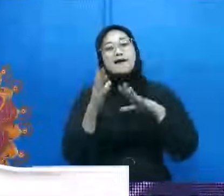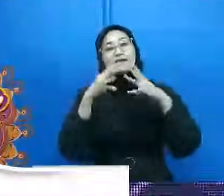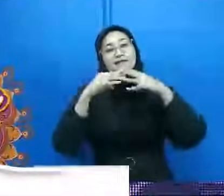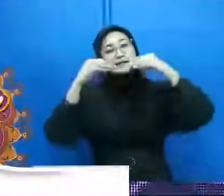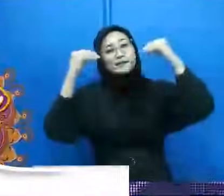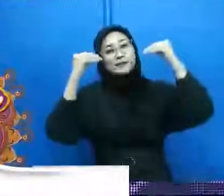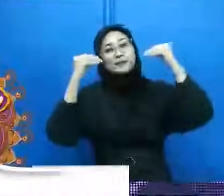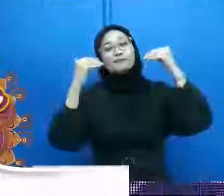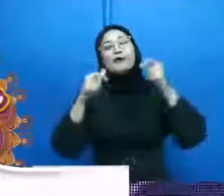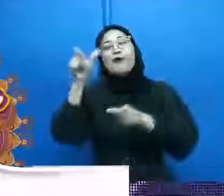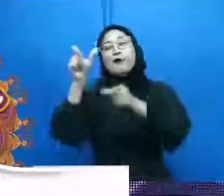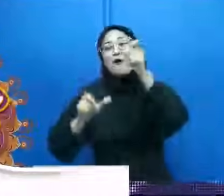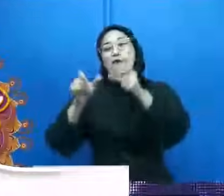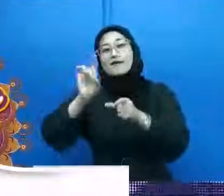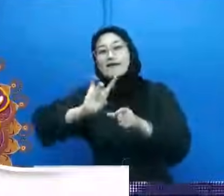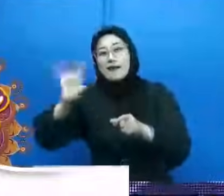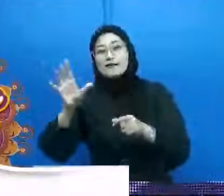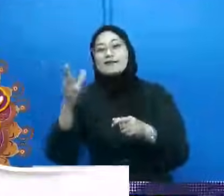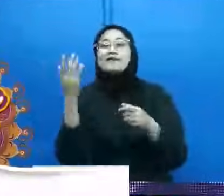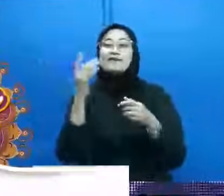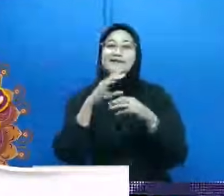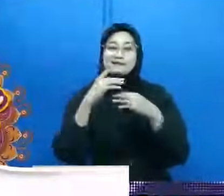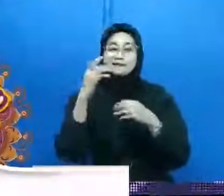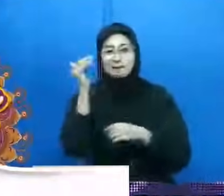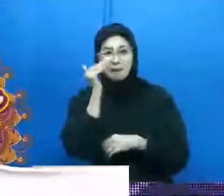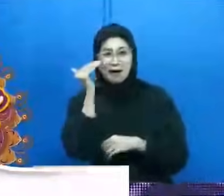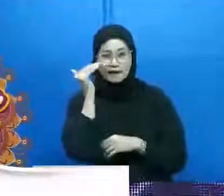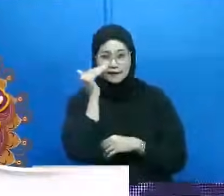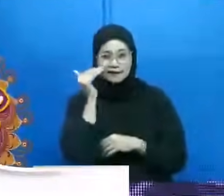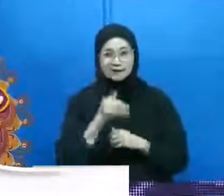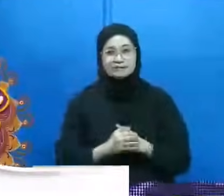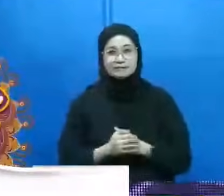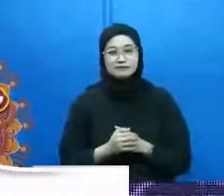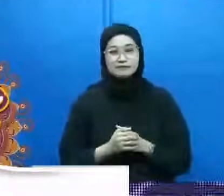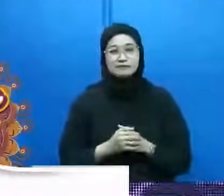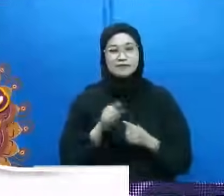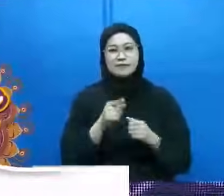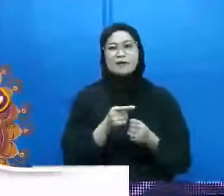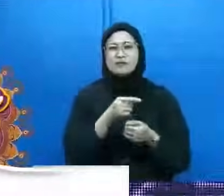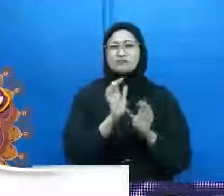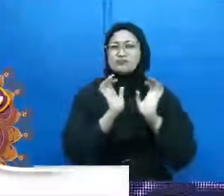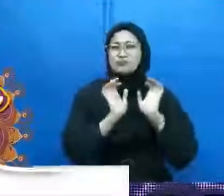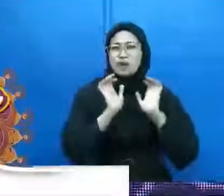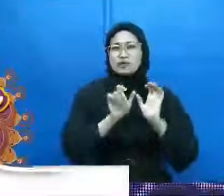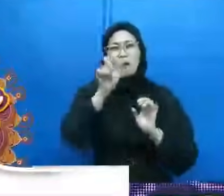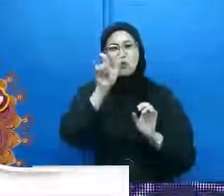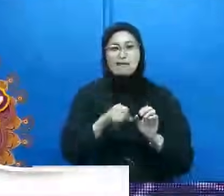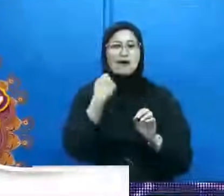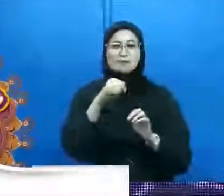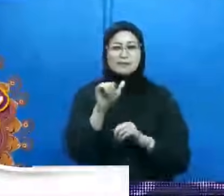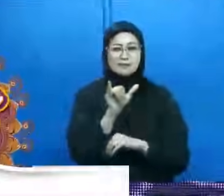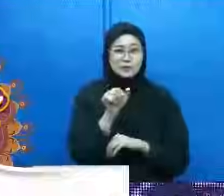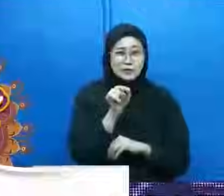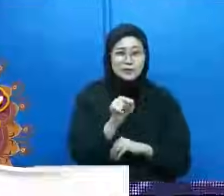kita. Itu harus tertukar. Dan tidak sedikit orang-orang yang tidak mampu melakukan ini. Ada orang yang